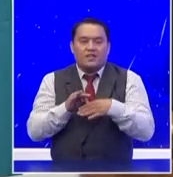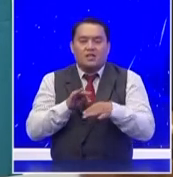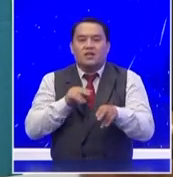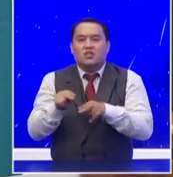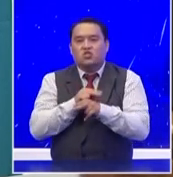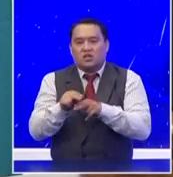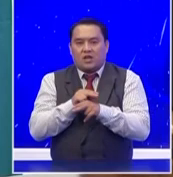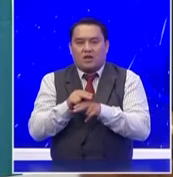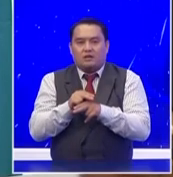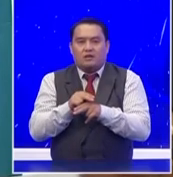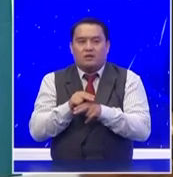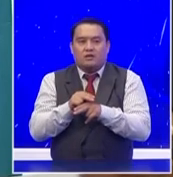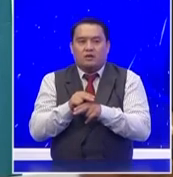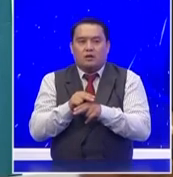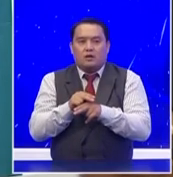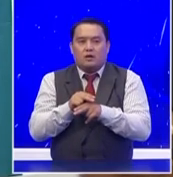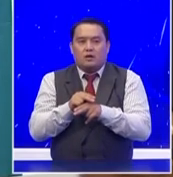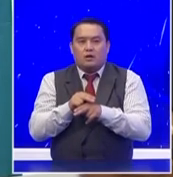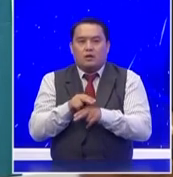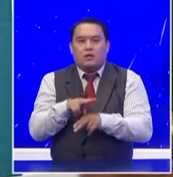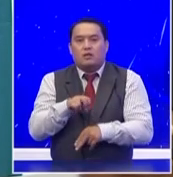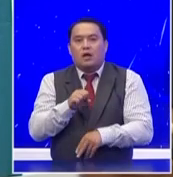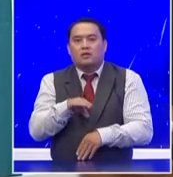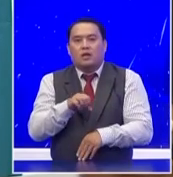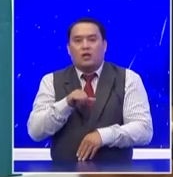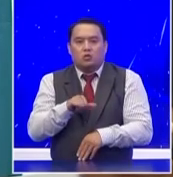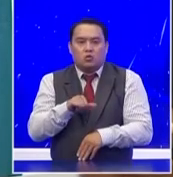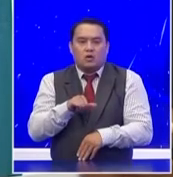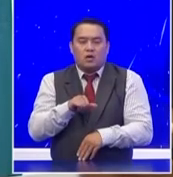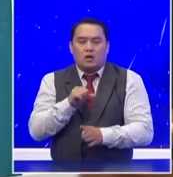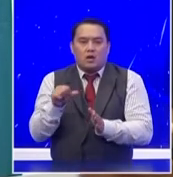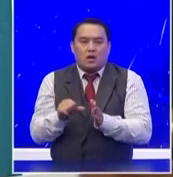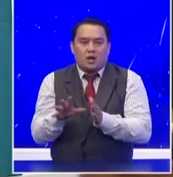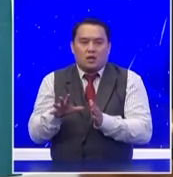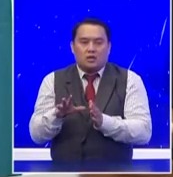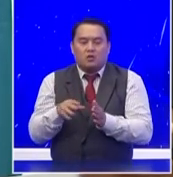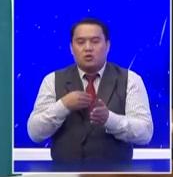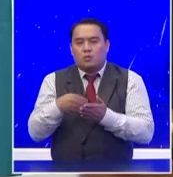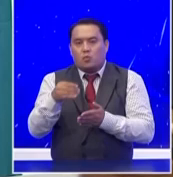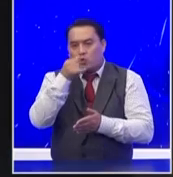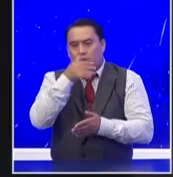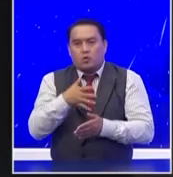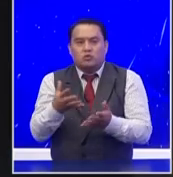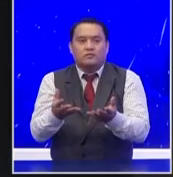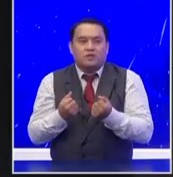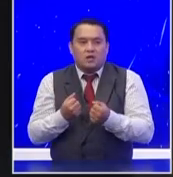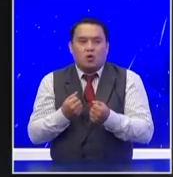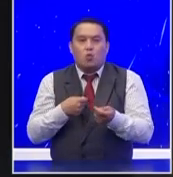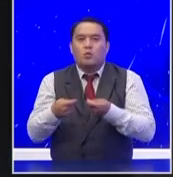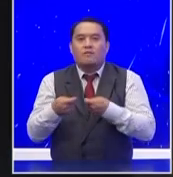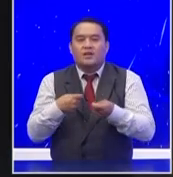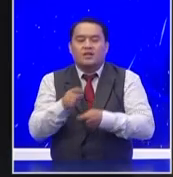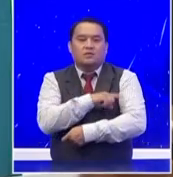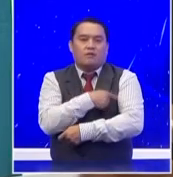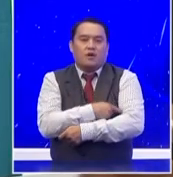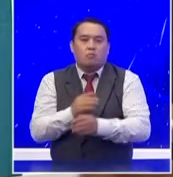лечения. В частности, вот по лактанту сейчас было, электролитный баланс не можем взять. Поэтому вот я управление здравоохранения